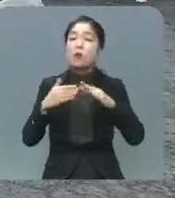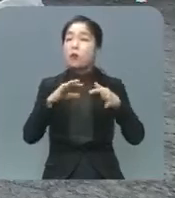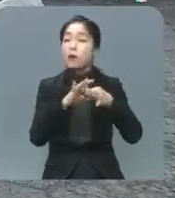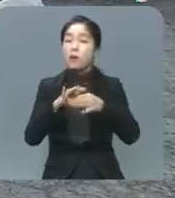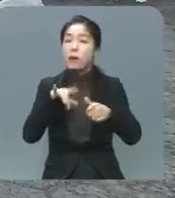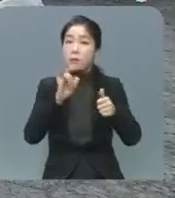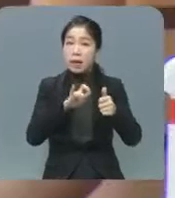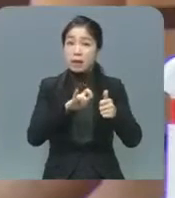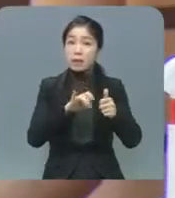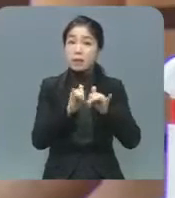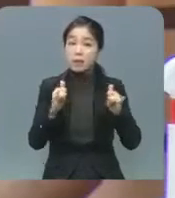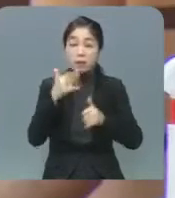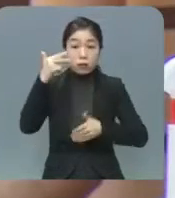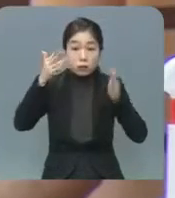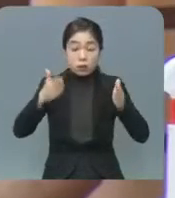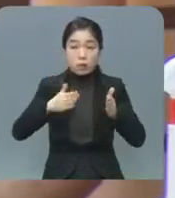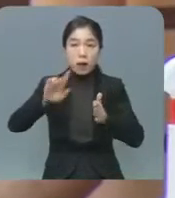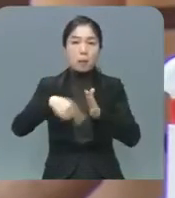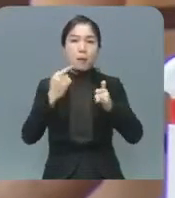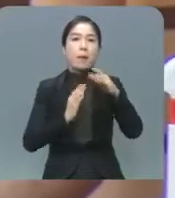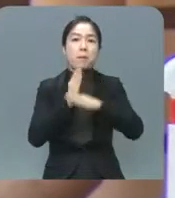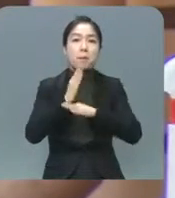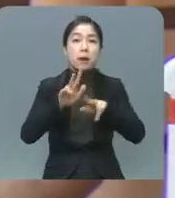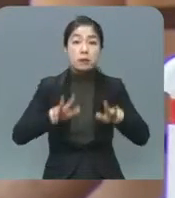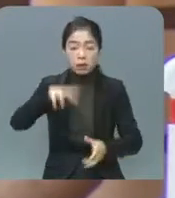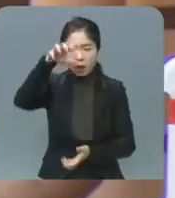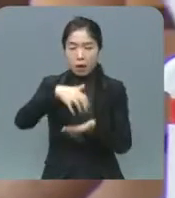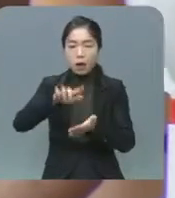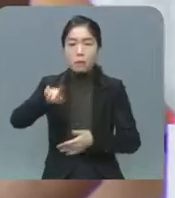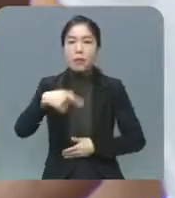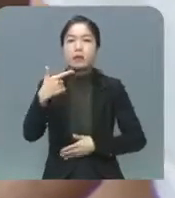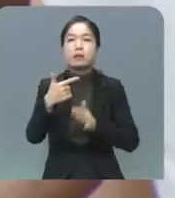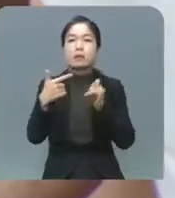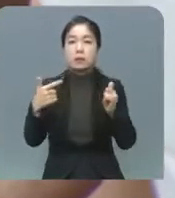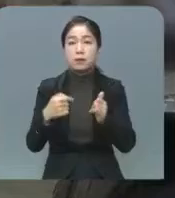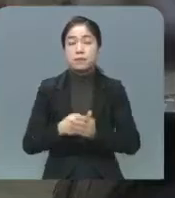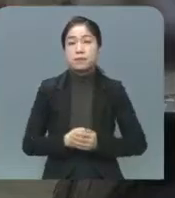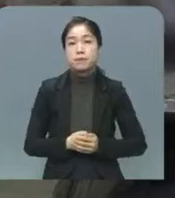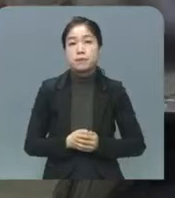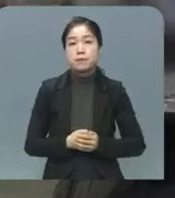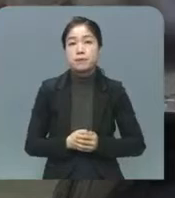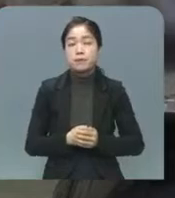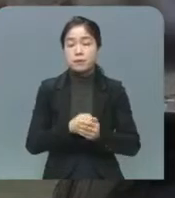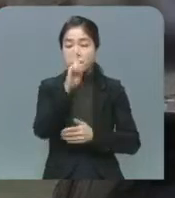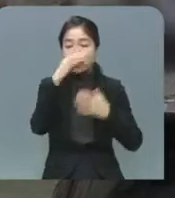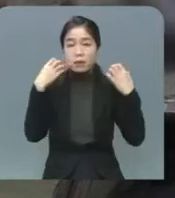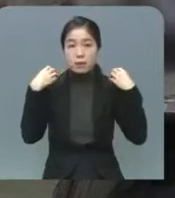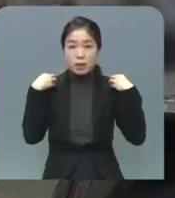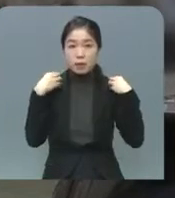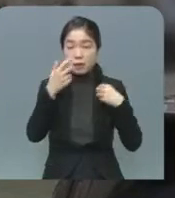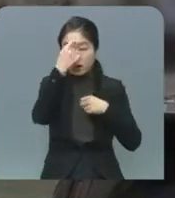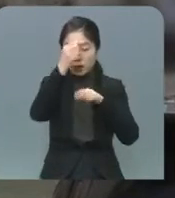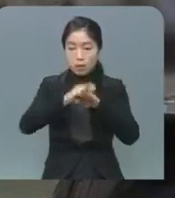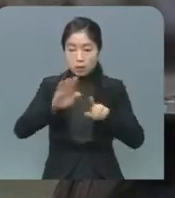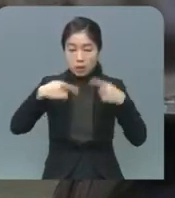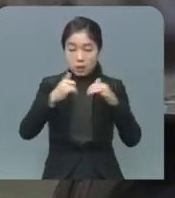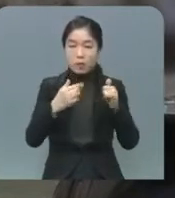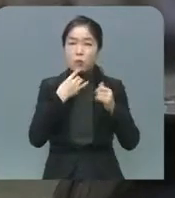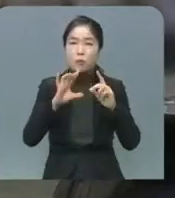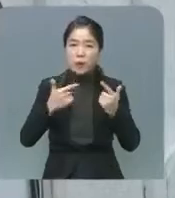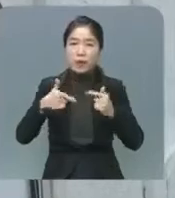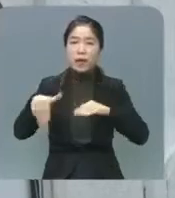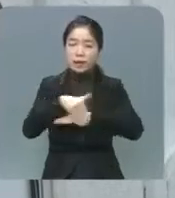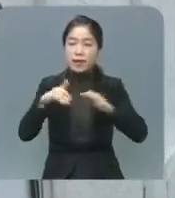관련 확진자는 일주일 만에 100명을 넘겨 106명까지 늘었습니다. 방역 당국은 예배 참석자뿐 아니라